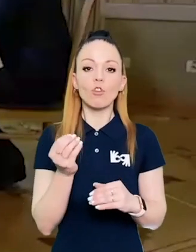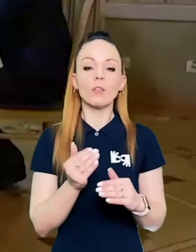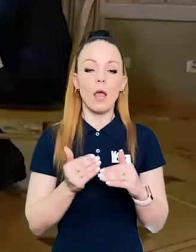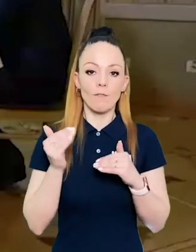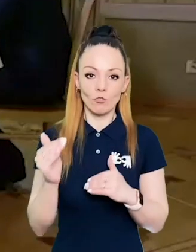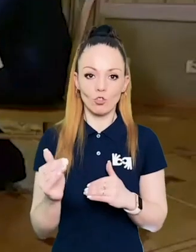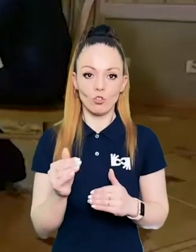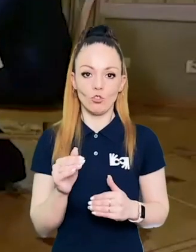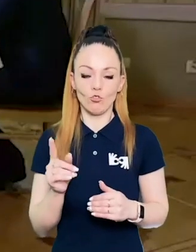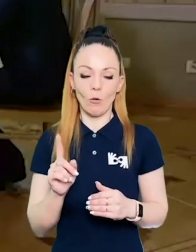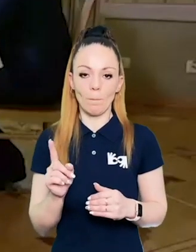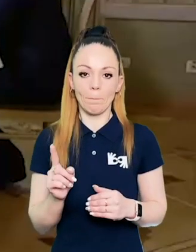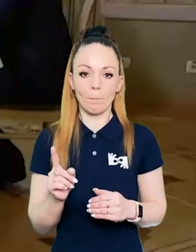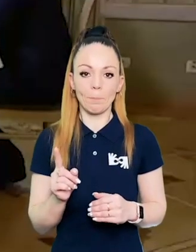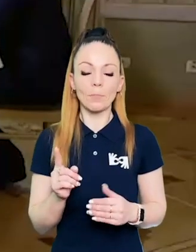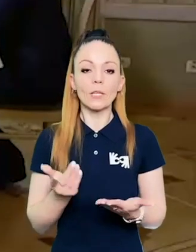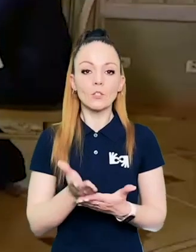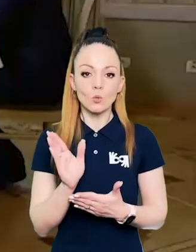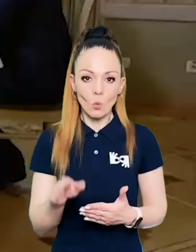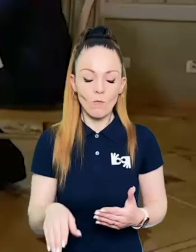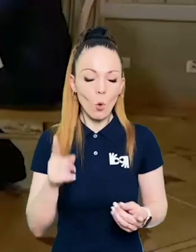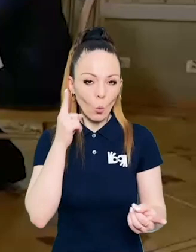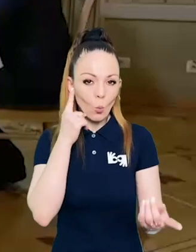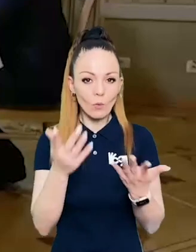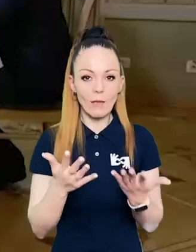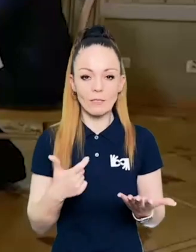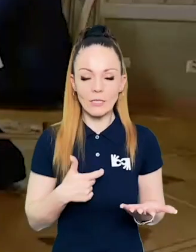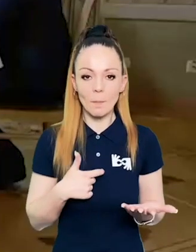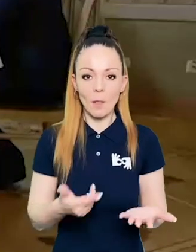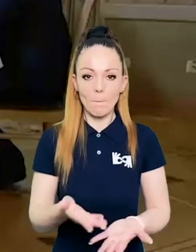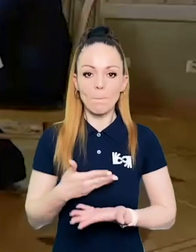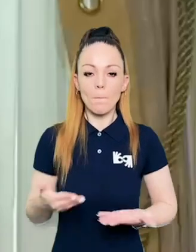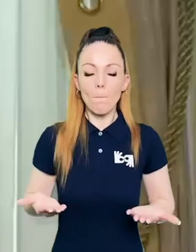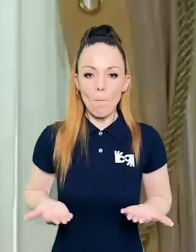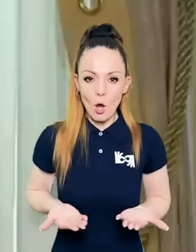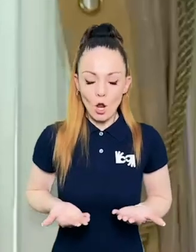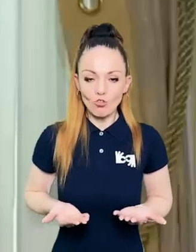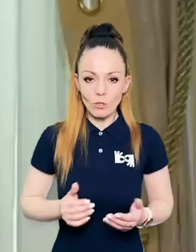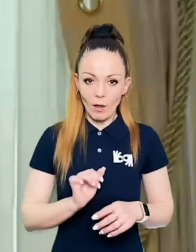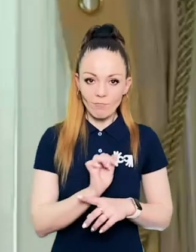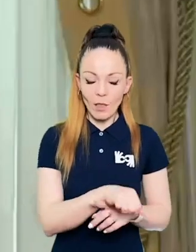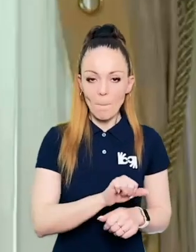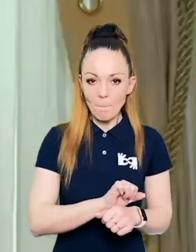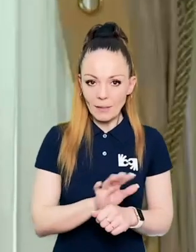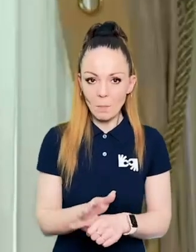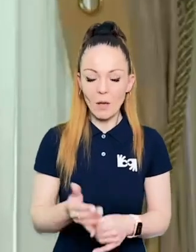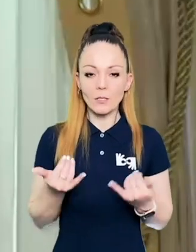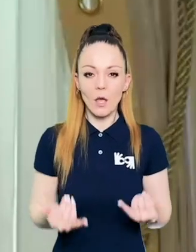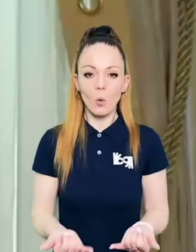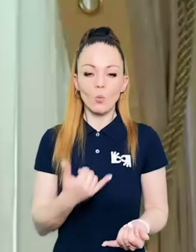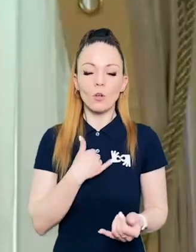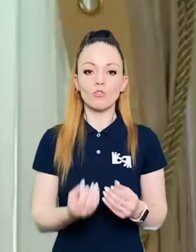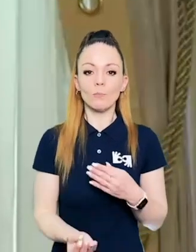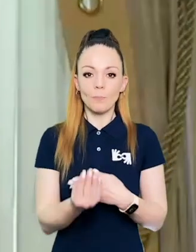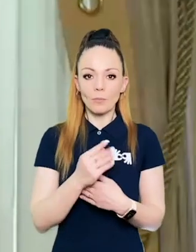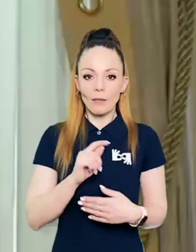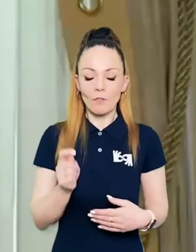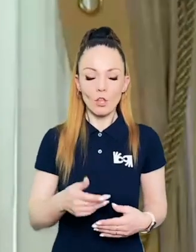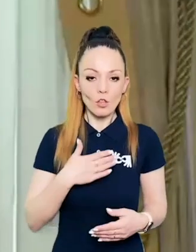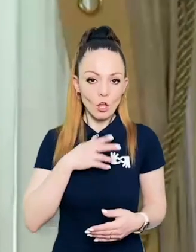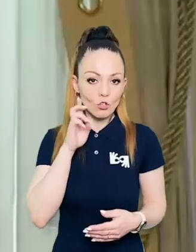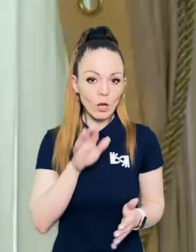піднялася ще на вищий щабель. І знову ж таки, уявіть собі, ми пережили пандемію, і зараз у нас ще й війна.